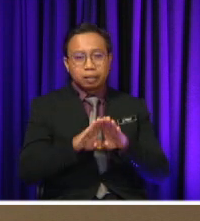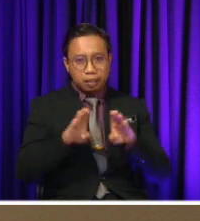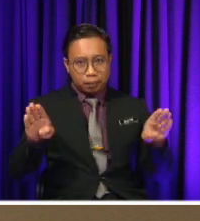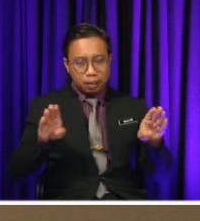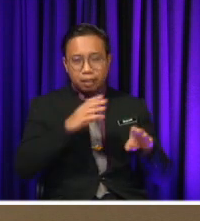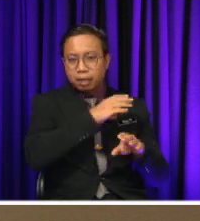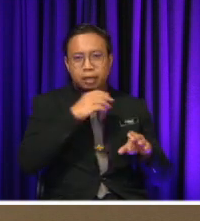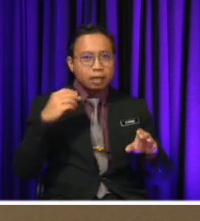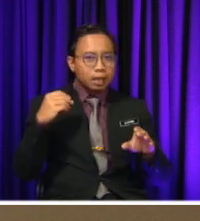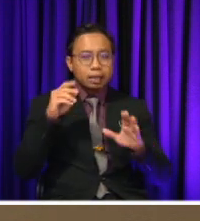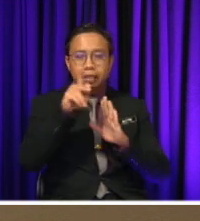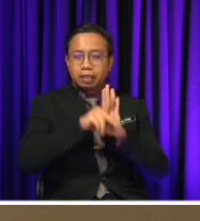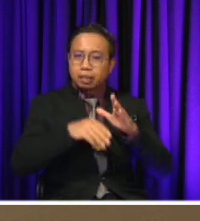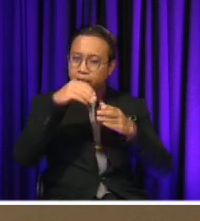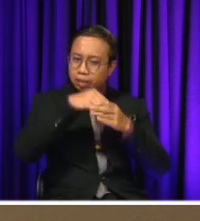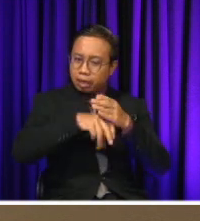kedalaman